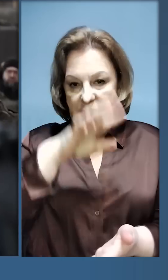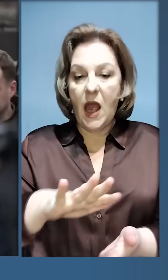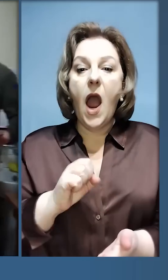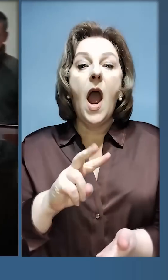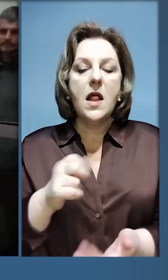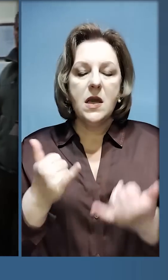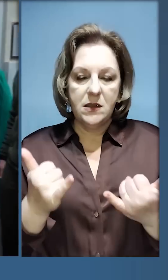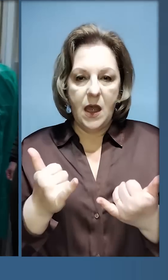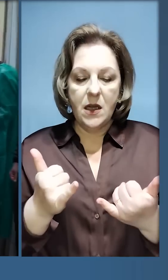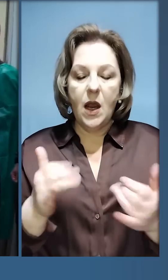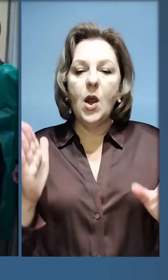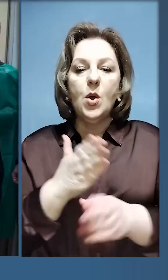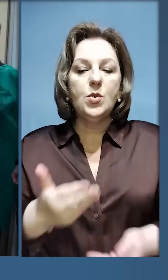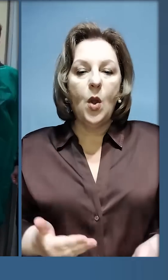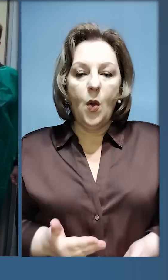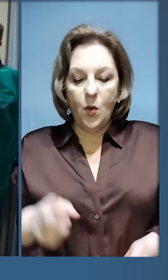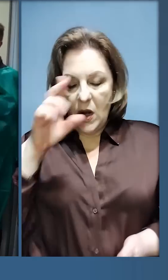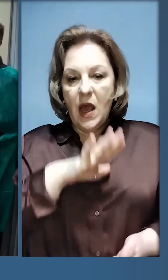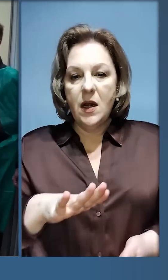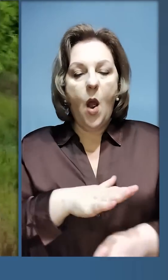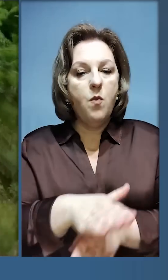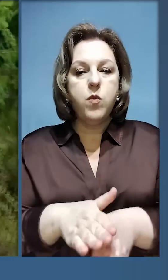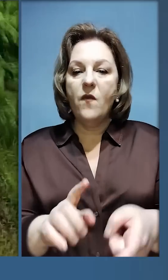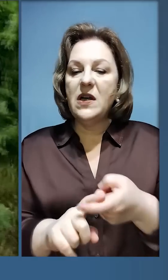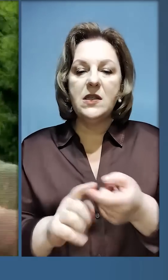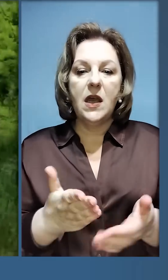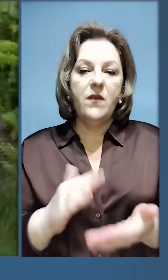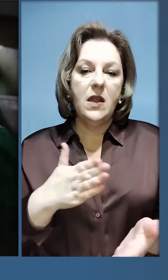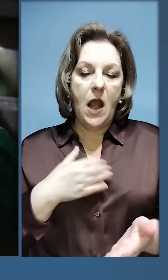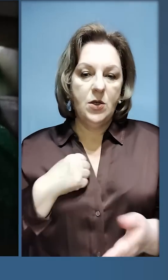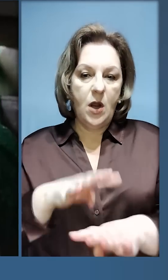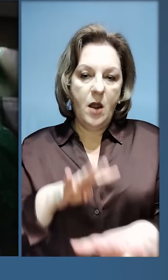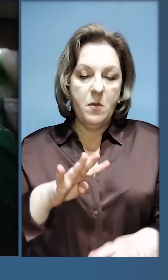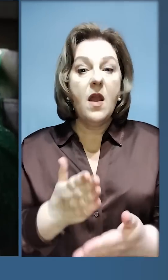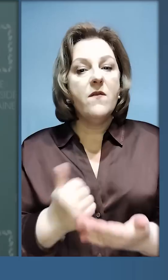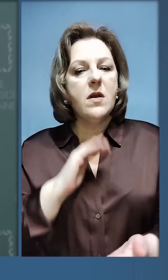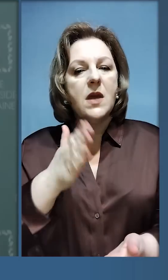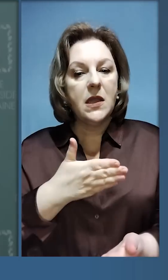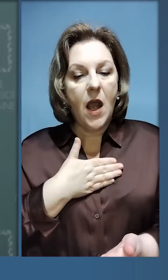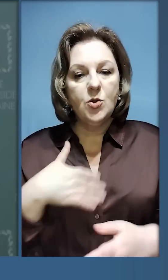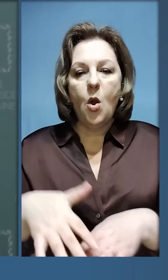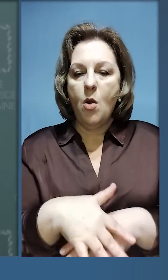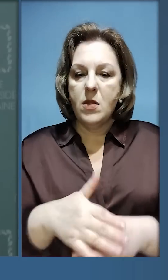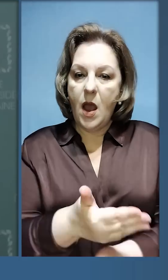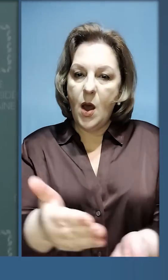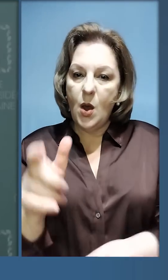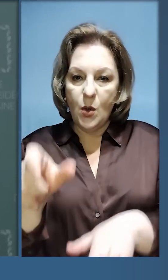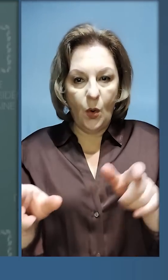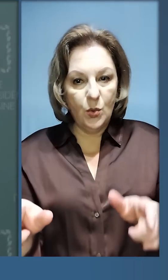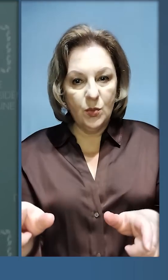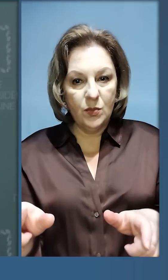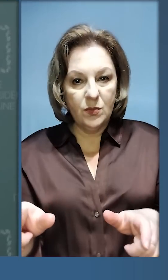але зараз доля країни повністю залежить від нашої армії, від нашого